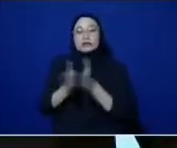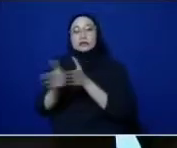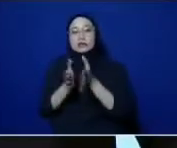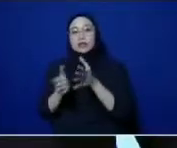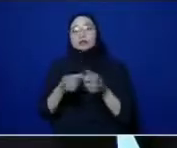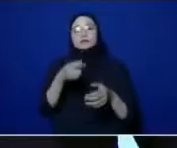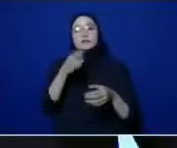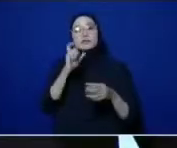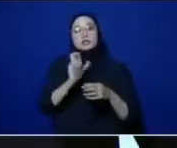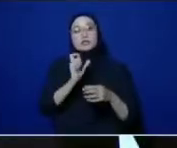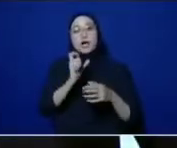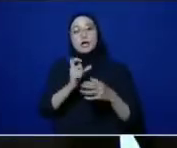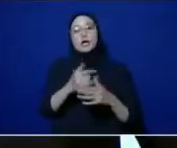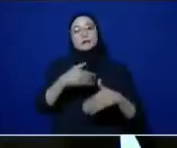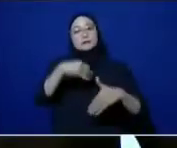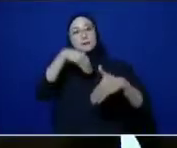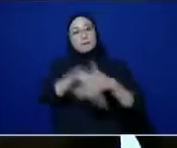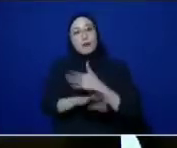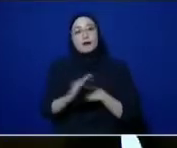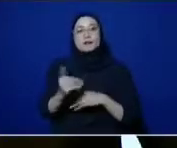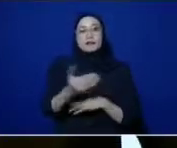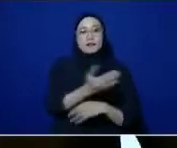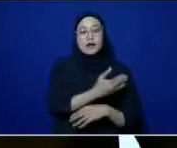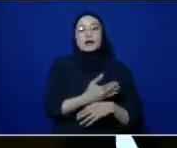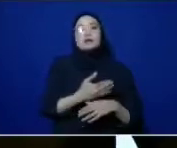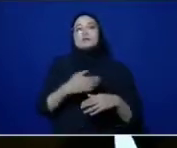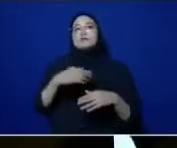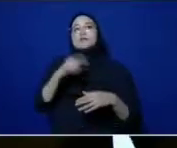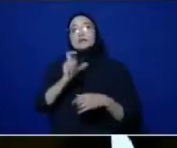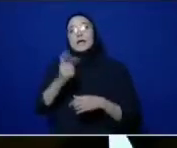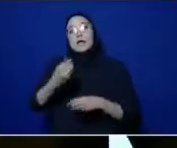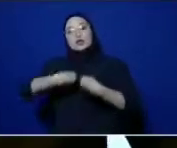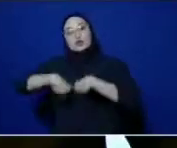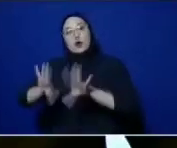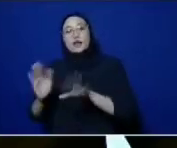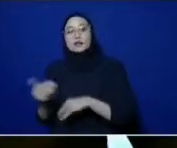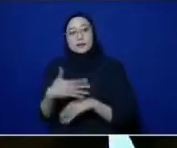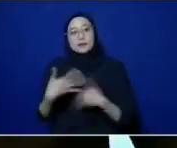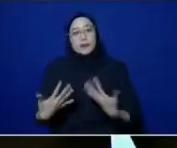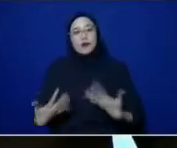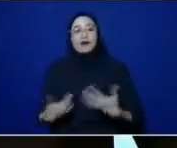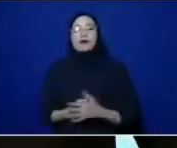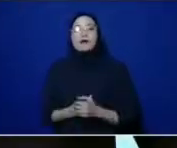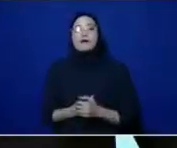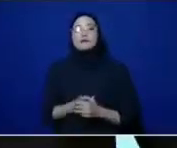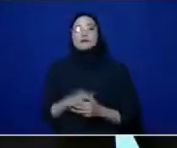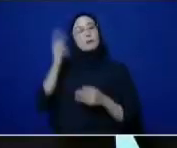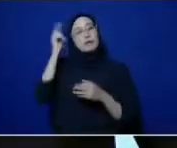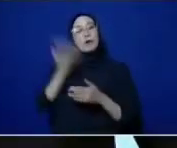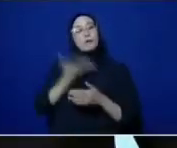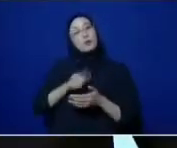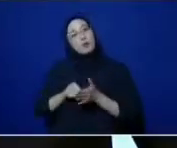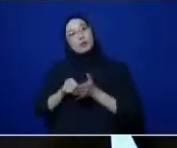sebagainya, dan kemudian pemasarannya dibantu oleh pemerintah. Jadi kita ingin